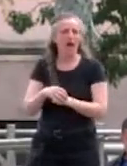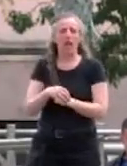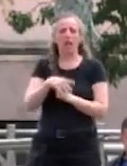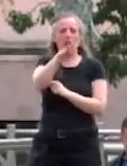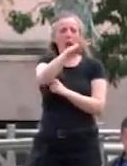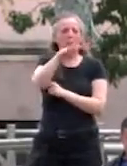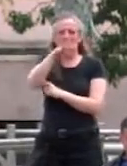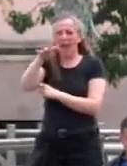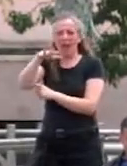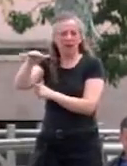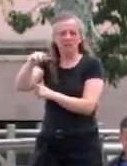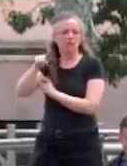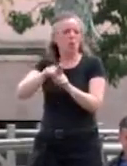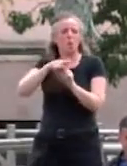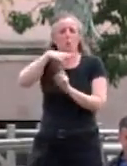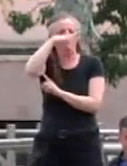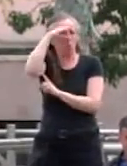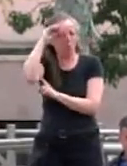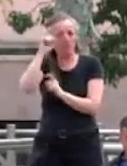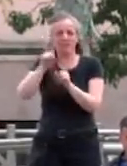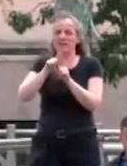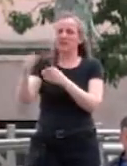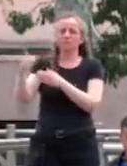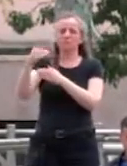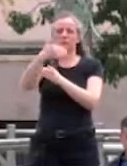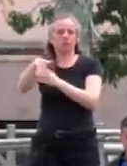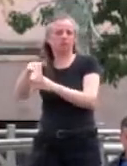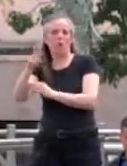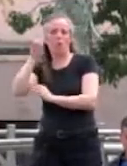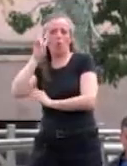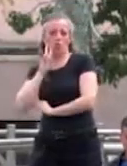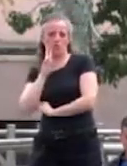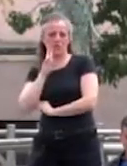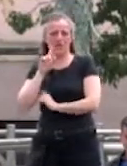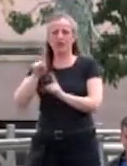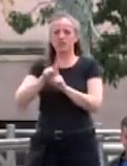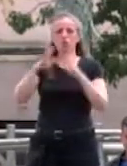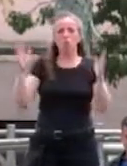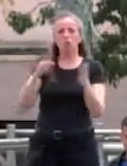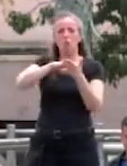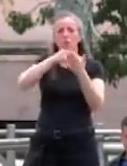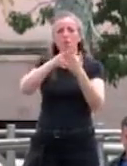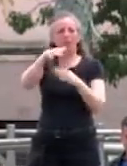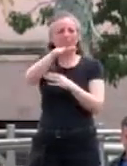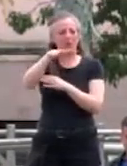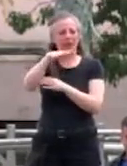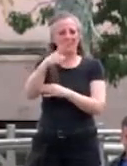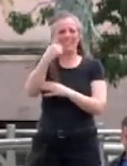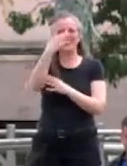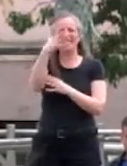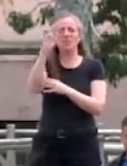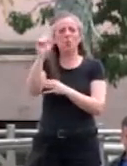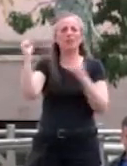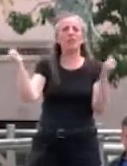barris oblidats, avingudes de luxe. Hem impulsat un pla de barris amb 150 milions d'euros